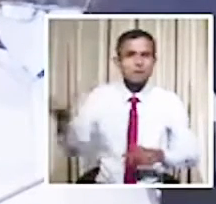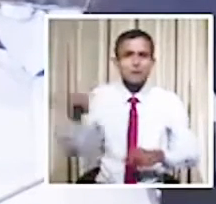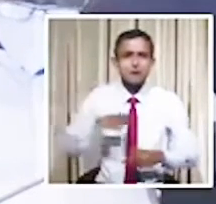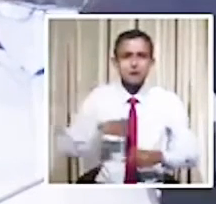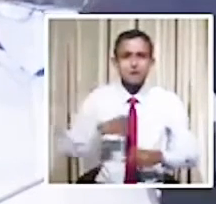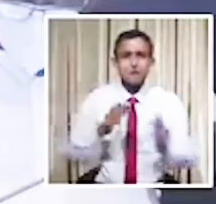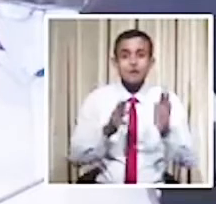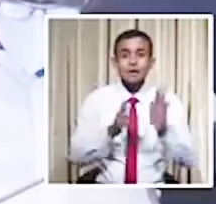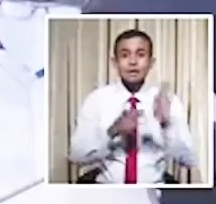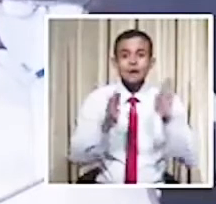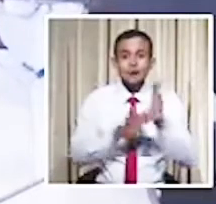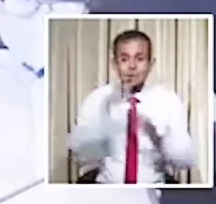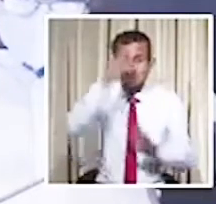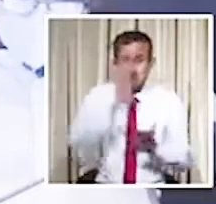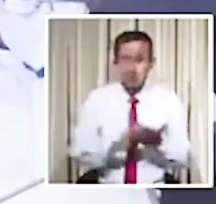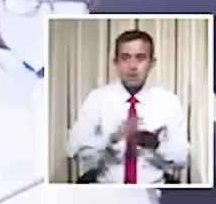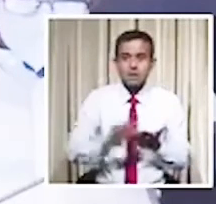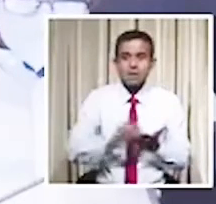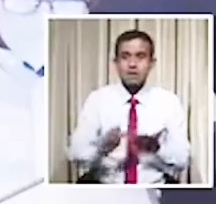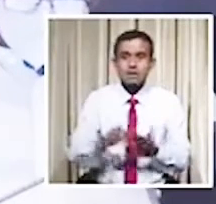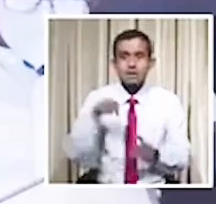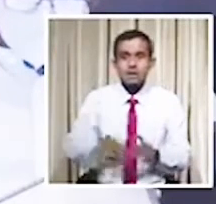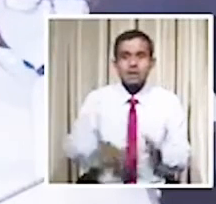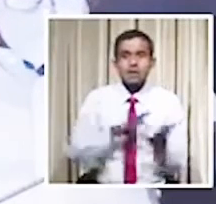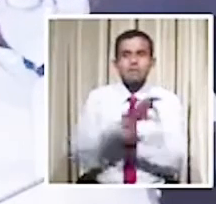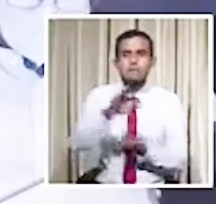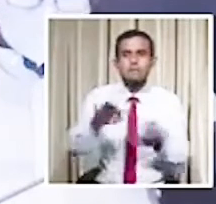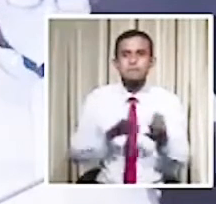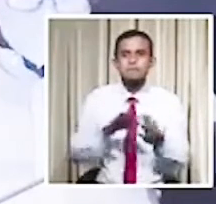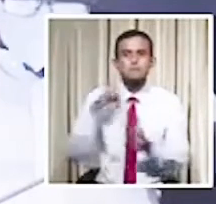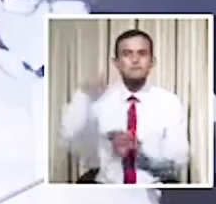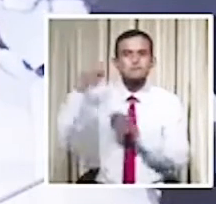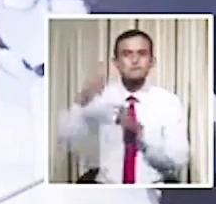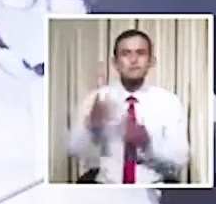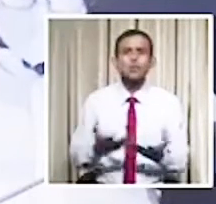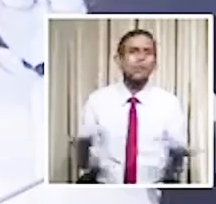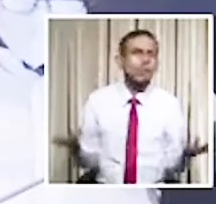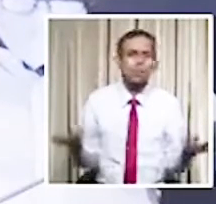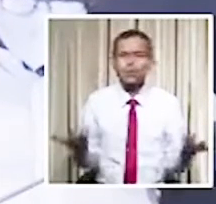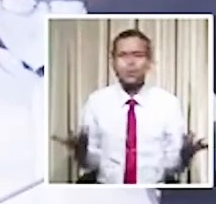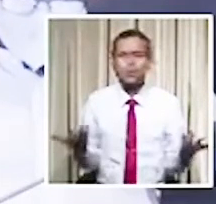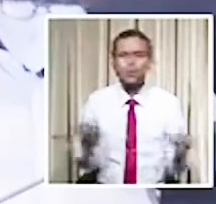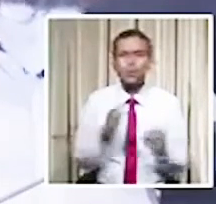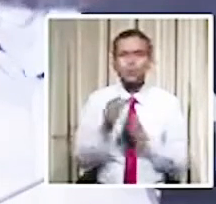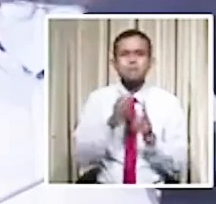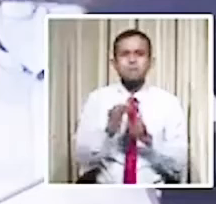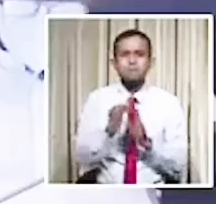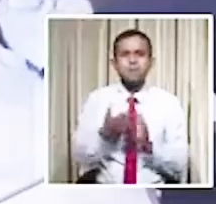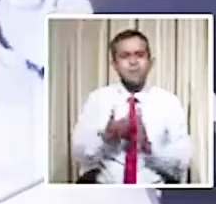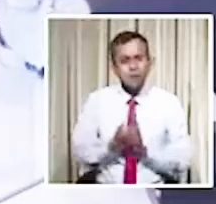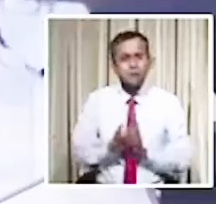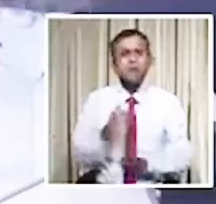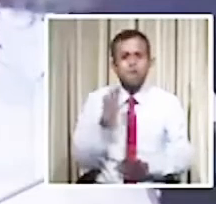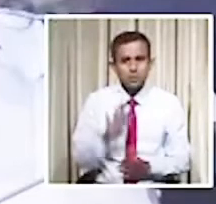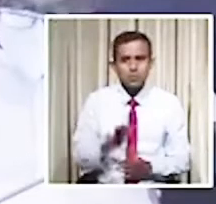முதலில் நிதி அமைச்சருக்கு பாராட்டுகளை தெரிவித்துக் கொள்கின்றேன். ஆனாலும் பாதீடு தொடர்பில் இடம்பெறும் விவாதங்களின் போது நிதி அமைச்சர் சபையில் இருப்பதை நாங்கள்